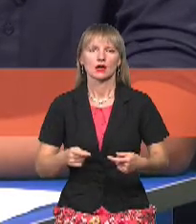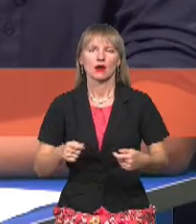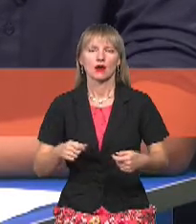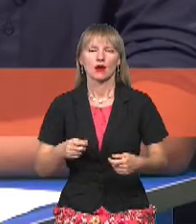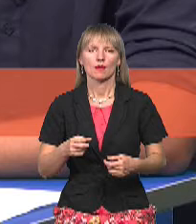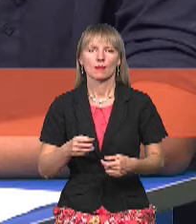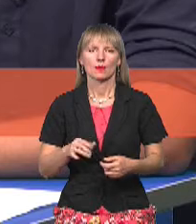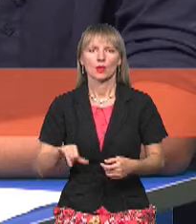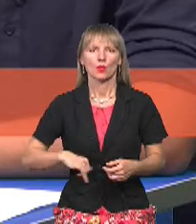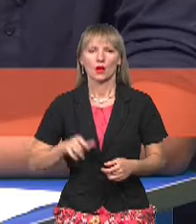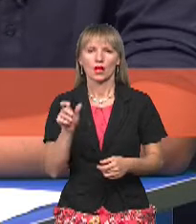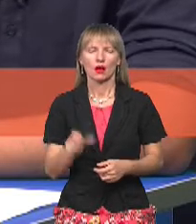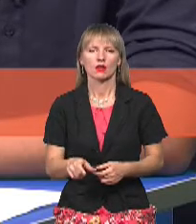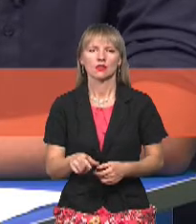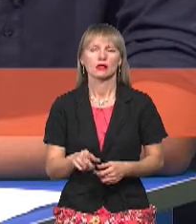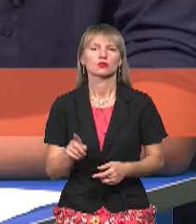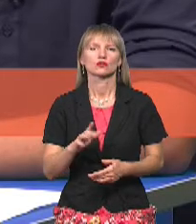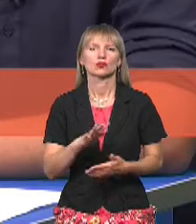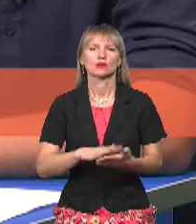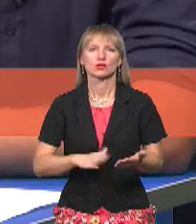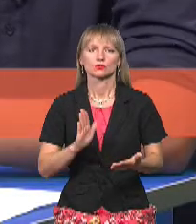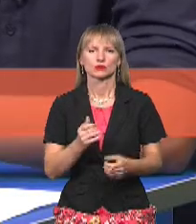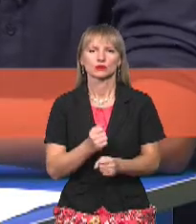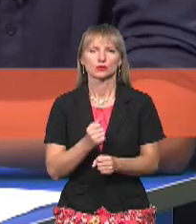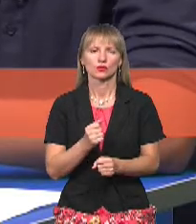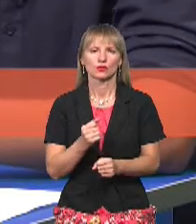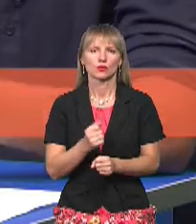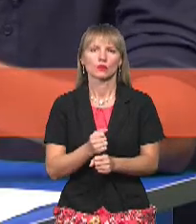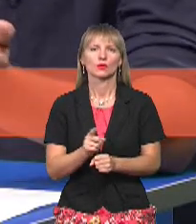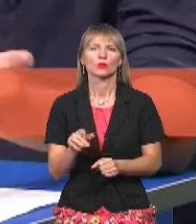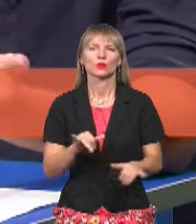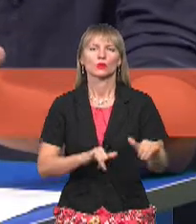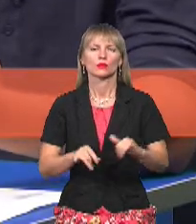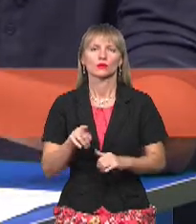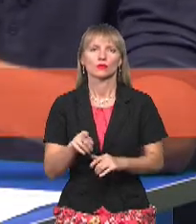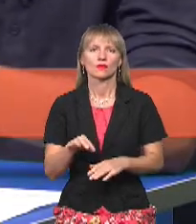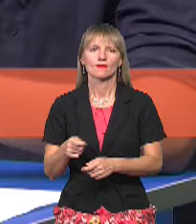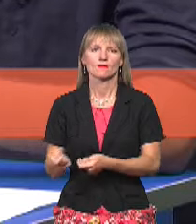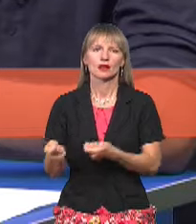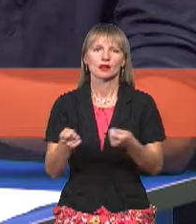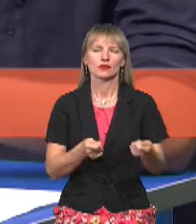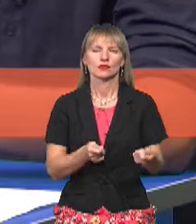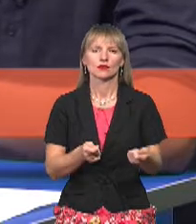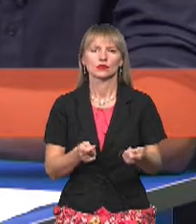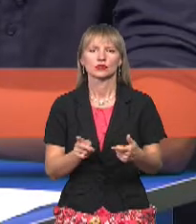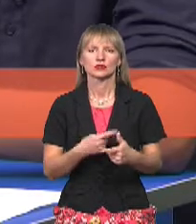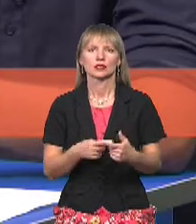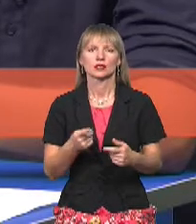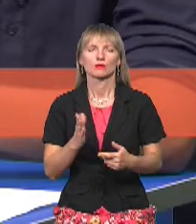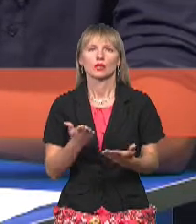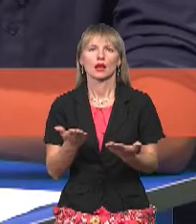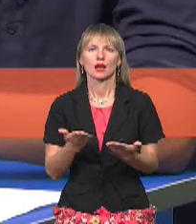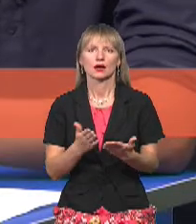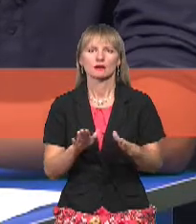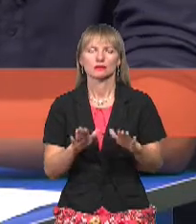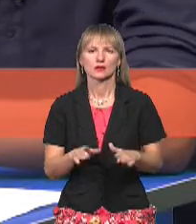громади. Так. Що він далі з ним робить? Куди він його, можливо, відвозить, доставляє, чи це буде якийсь